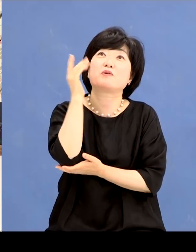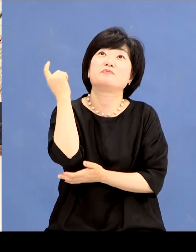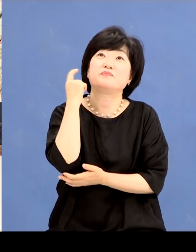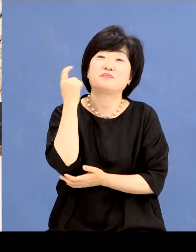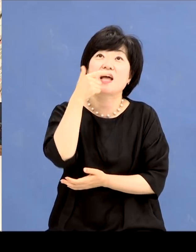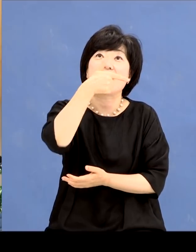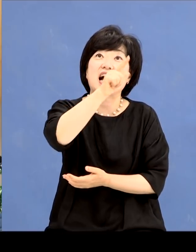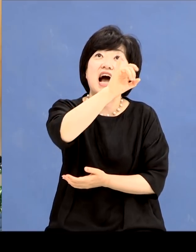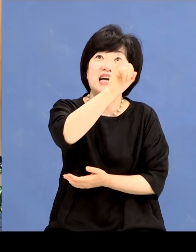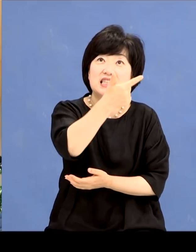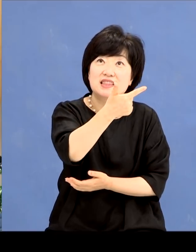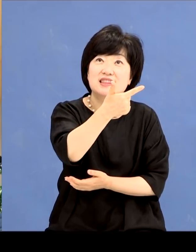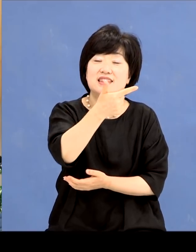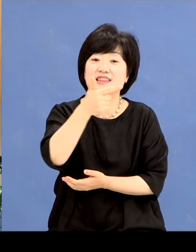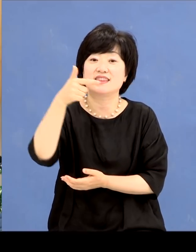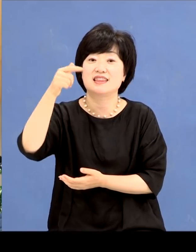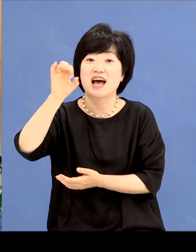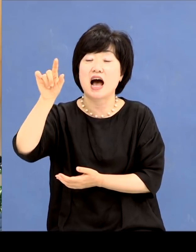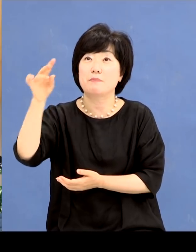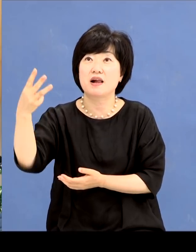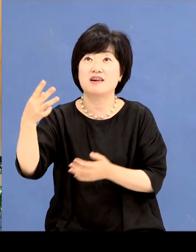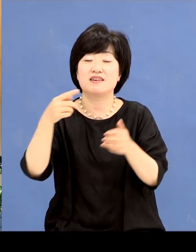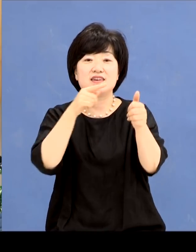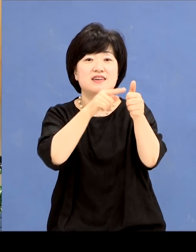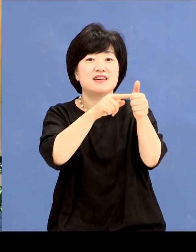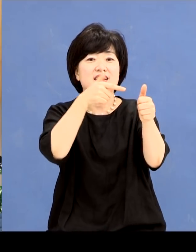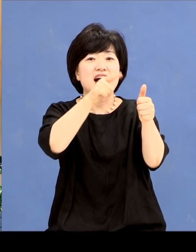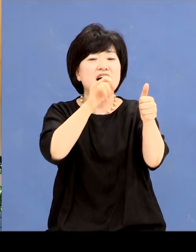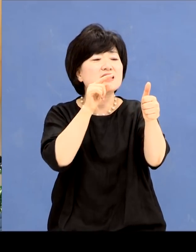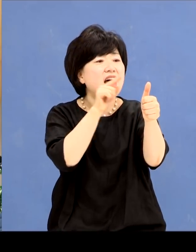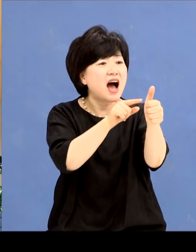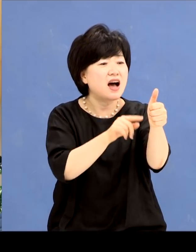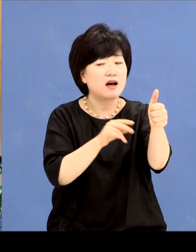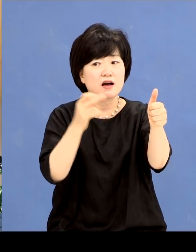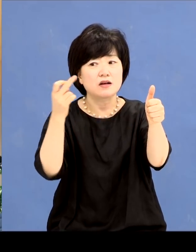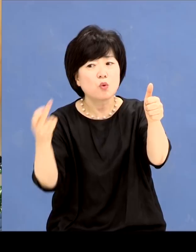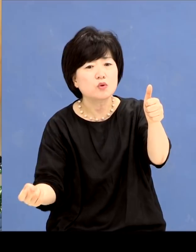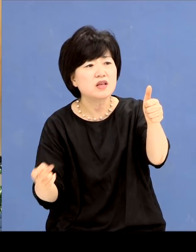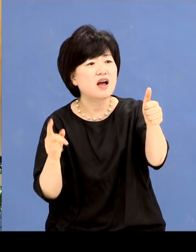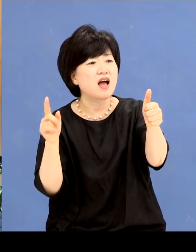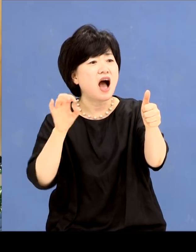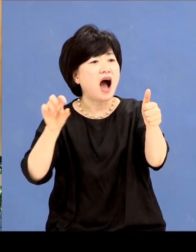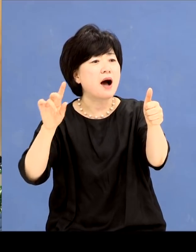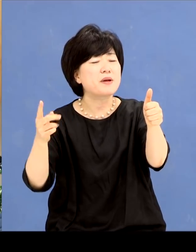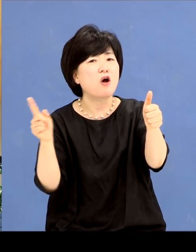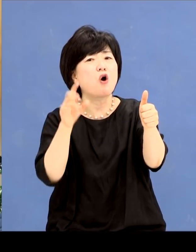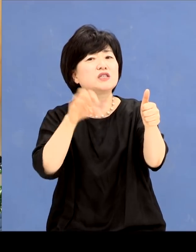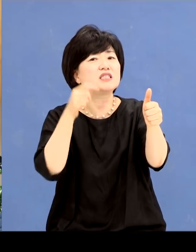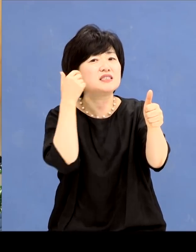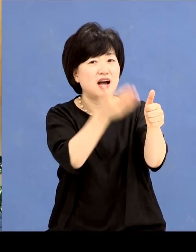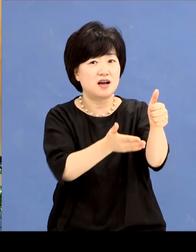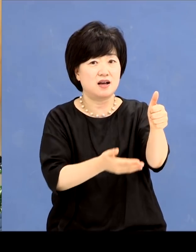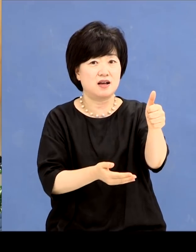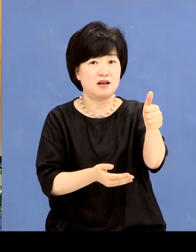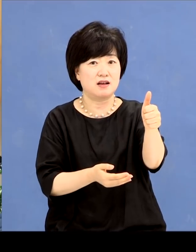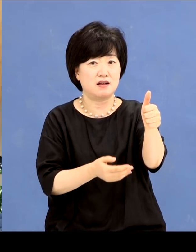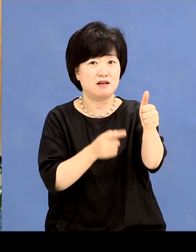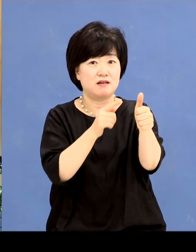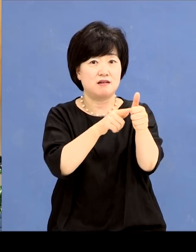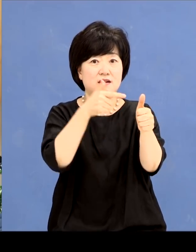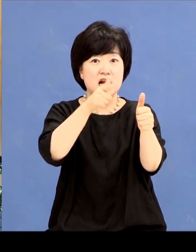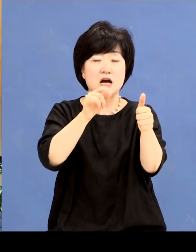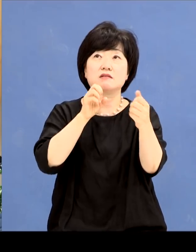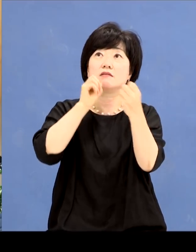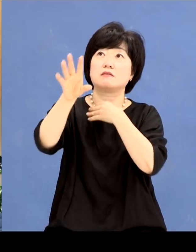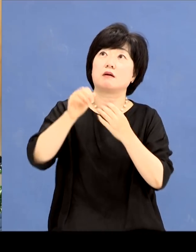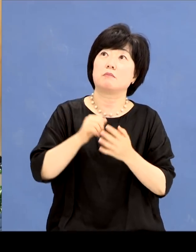네네. 그런데 하나님께서 가인에게 물으시잖아요. 가인아, 네 동생 아벨이 어디 있냐? 근데 가인이